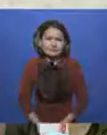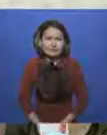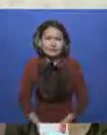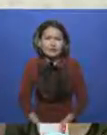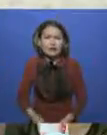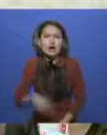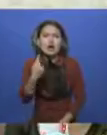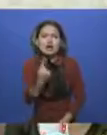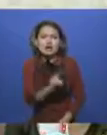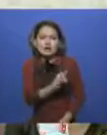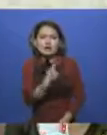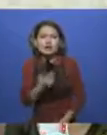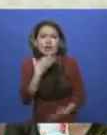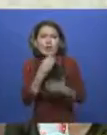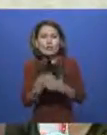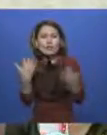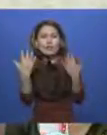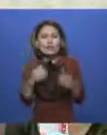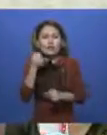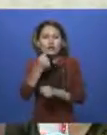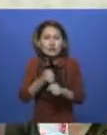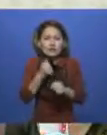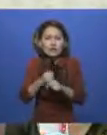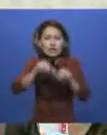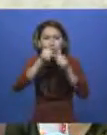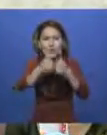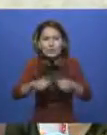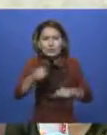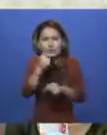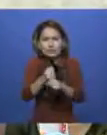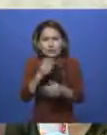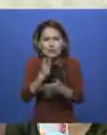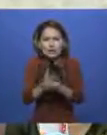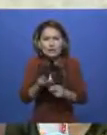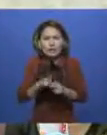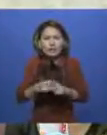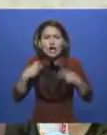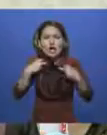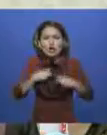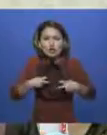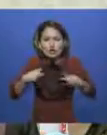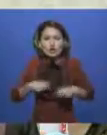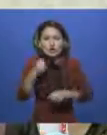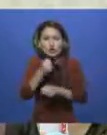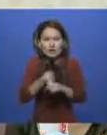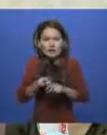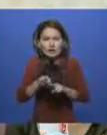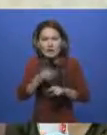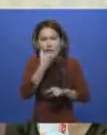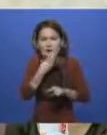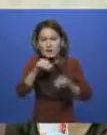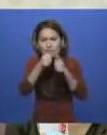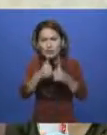Шеберлер жыл иесінен мүсіндер жасауға жіті мән берген. Мәселен, мына кәдесі жүнді құрғақ өңдеу әдісі арқылы дүниеге келген.